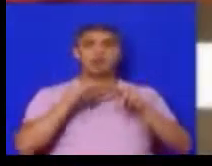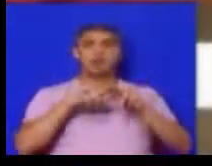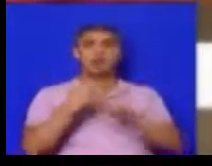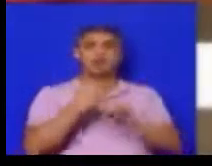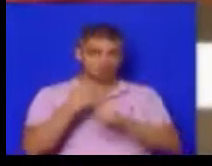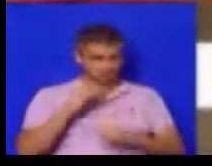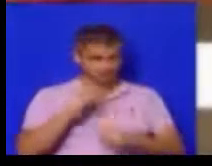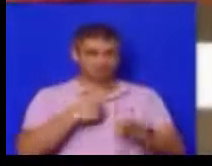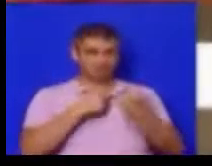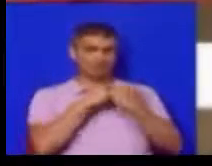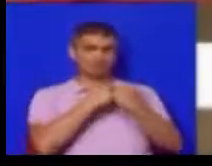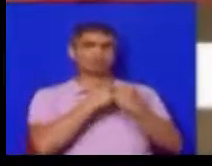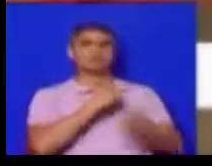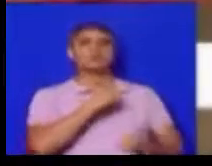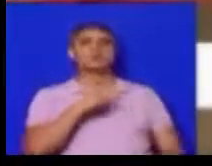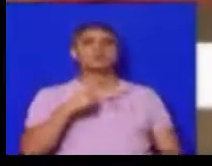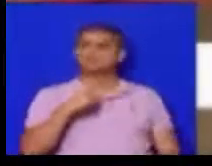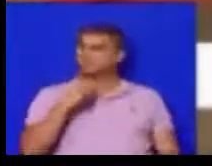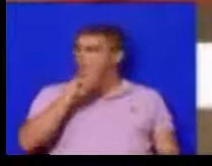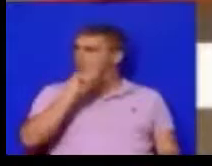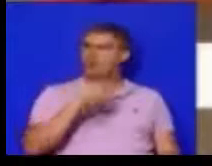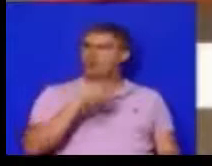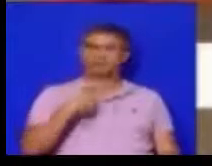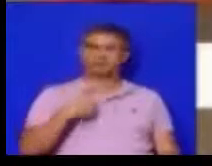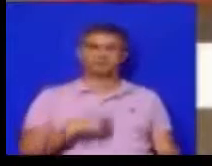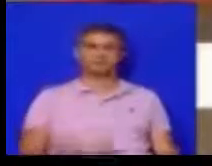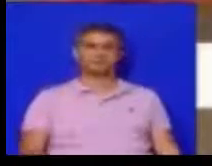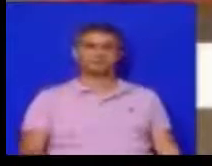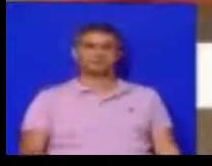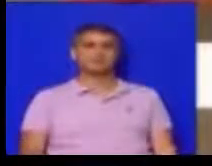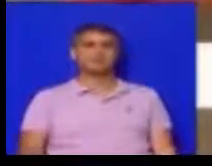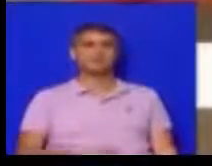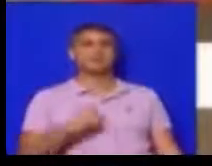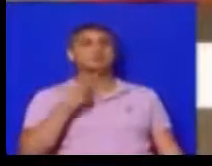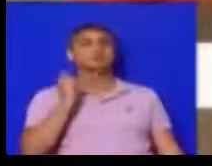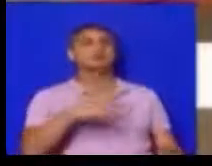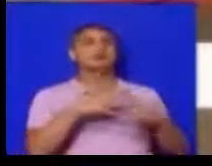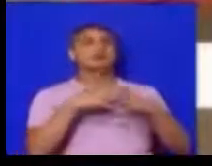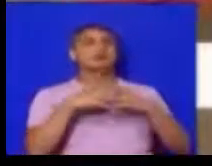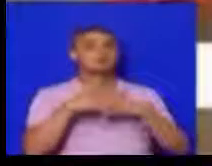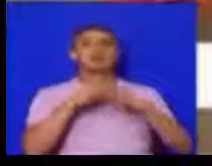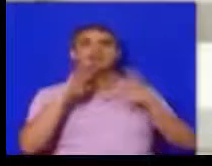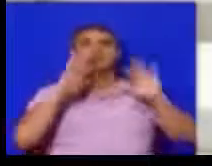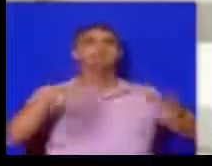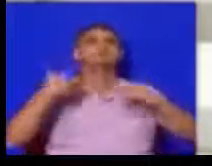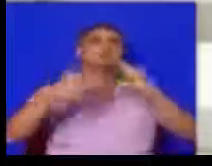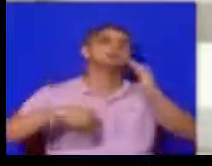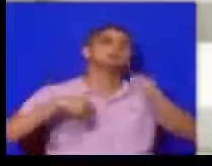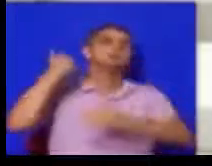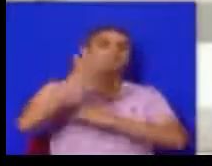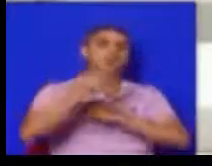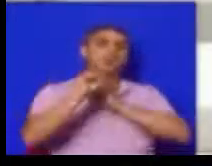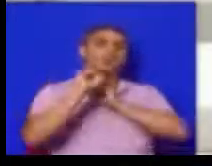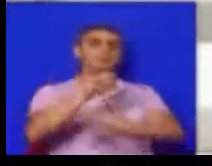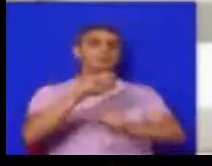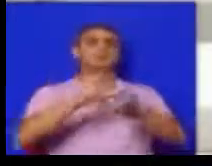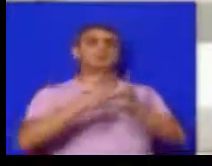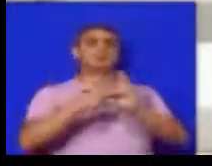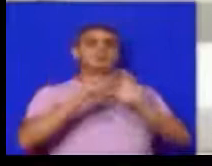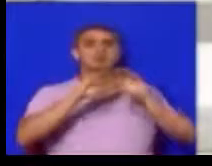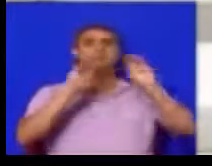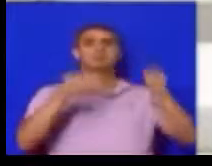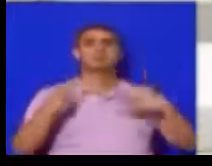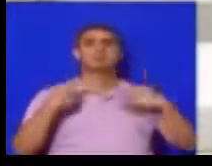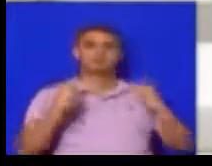יכולים להתמודד איתו עצמאית. יכול להיות שאנחנו נגיע למצב כזה? אנחנו צריכים את ארצות הברית לעשור שאחרי הפעולה. לתמיכה הדיפלומטית במועצת